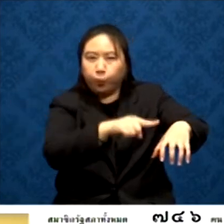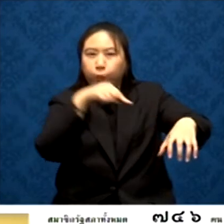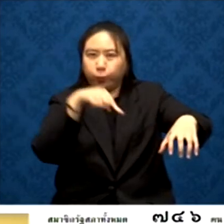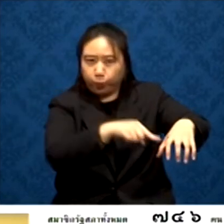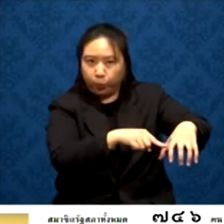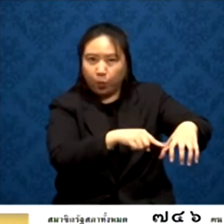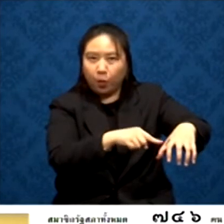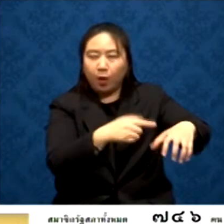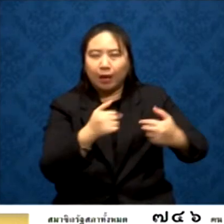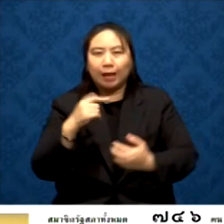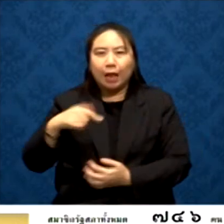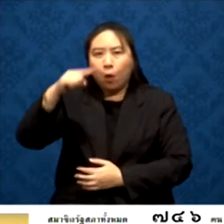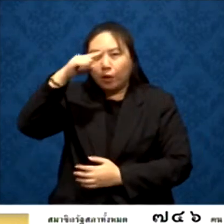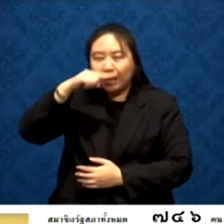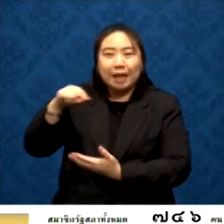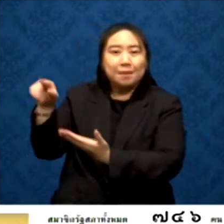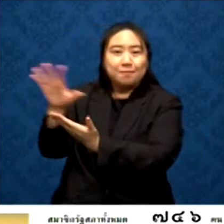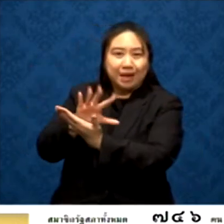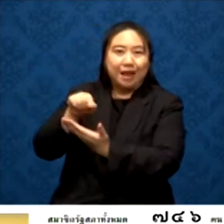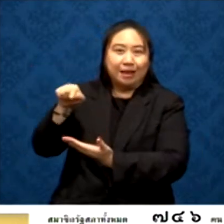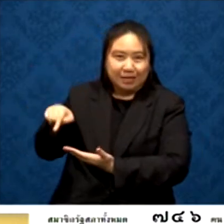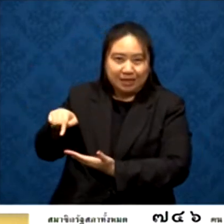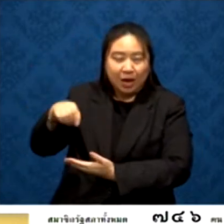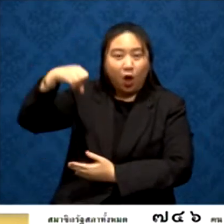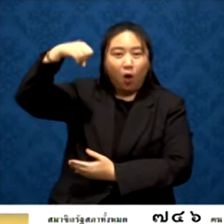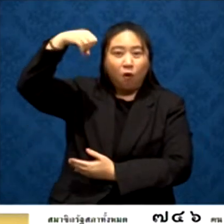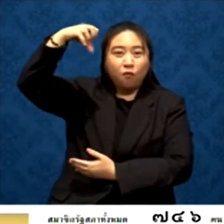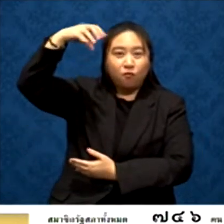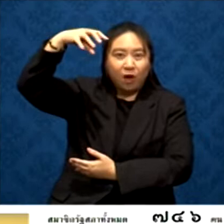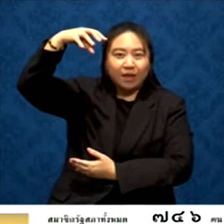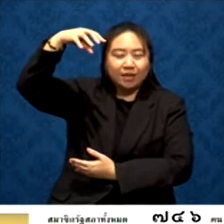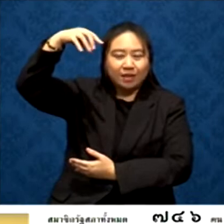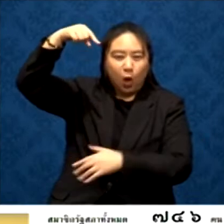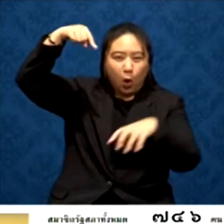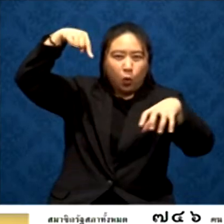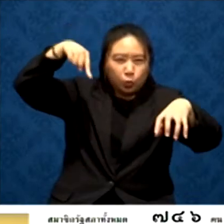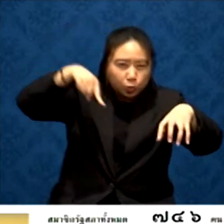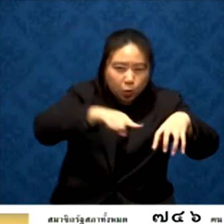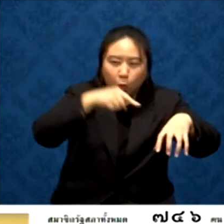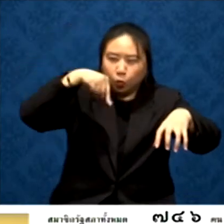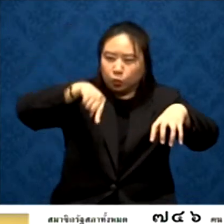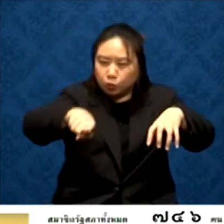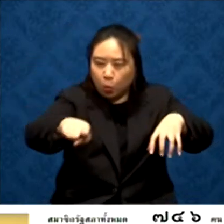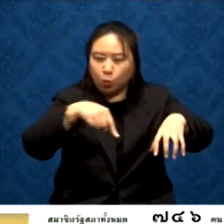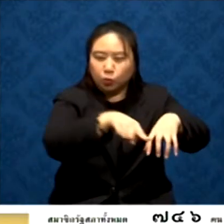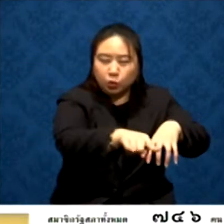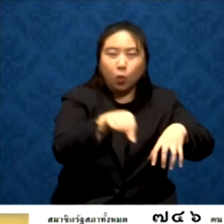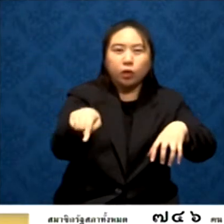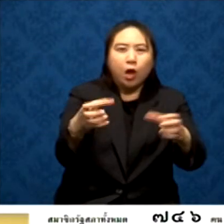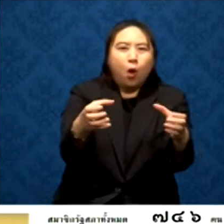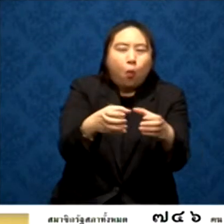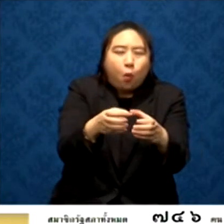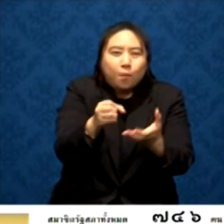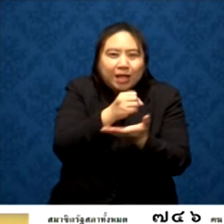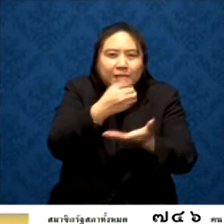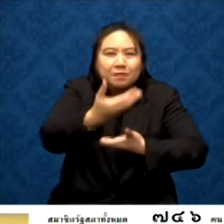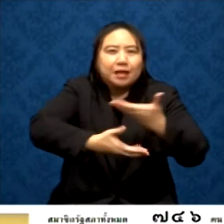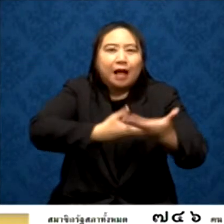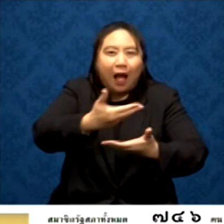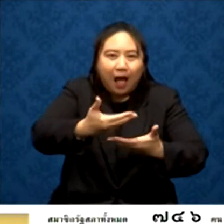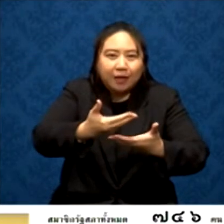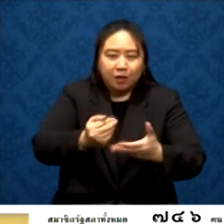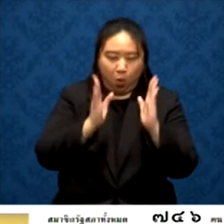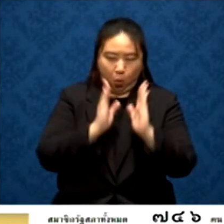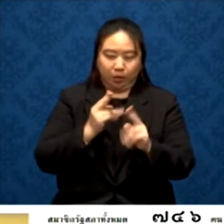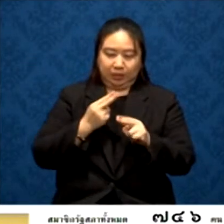เราส่งไฟไปยังขบวนการค้ายาเสพติดผ่านเครือข่ายของสว.ทรงเอใช่หรือ